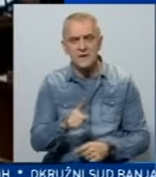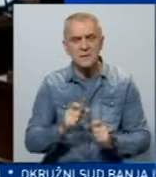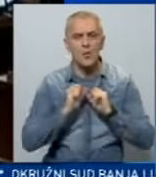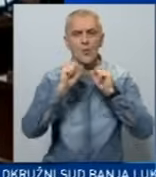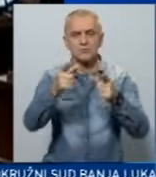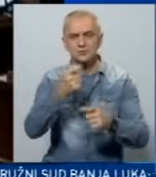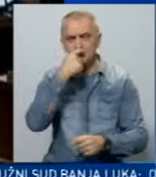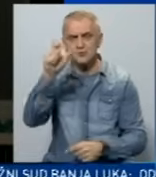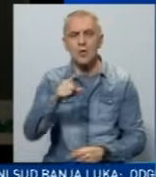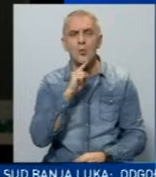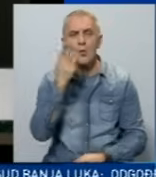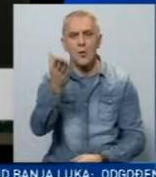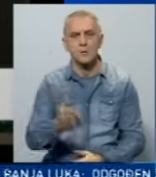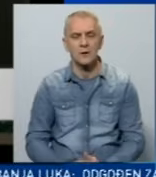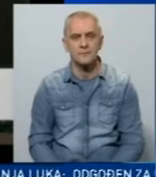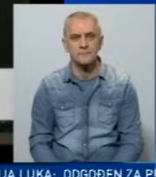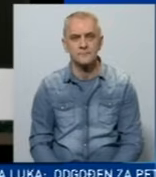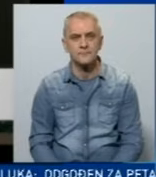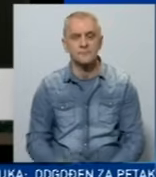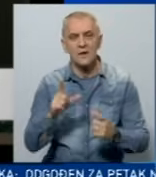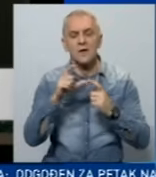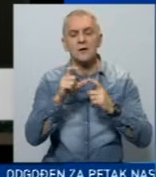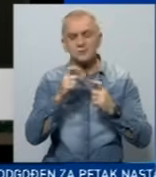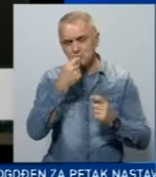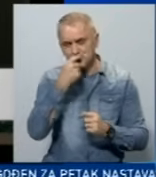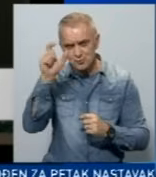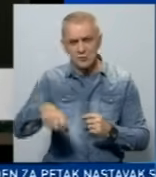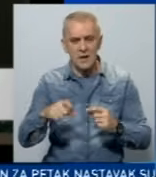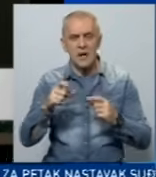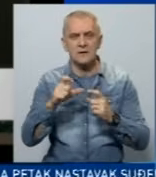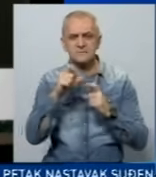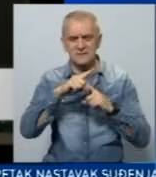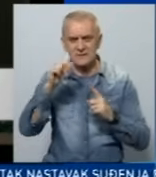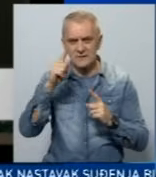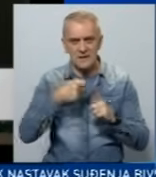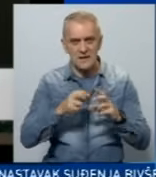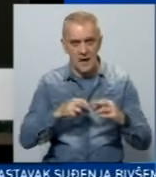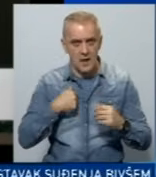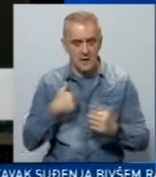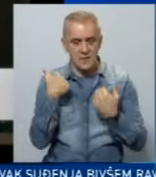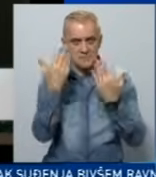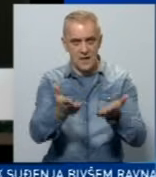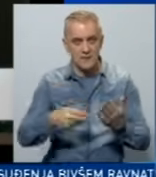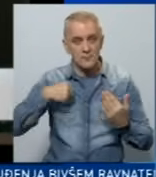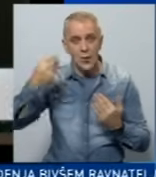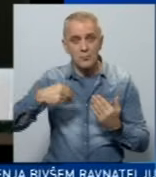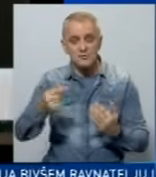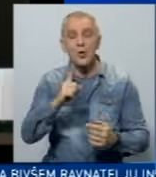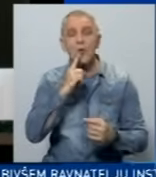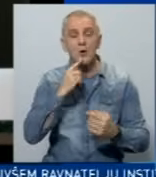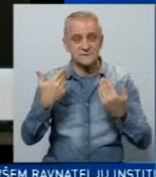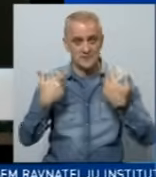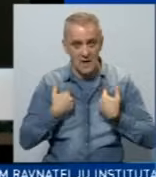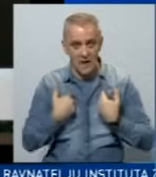sutkinji ko je ona. Sudija Strika Mirsad, i upravo dajem objašnjenje optuženom ko sam ja.